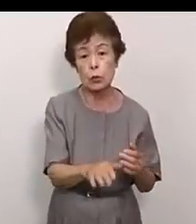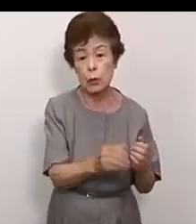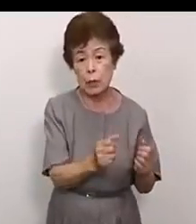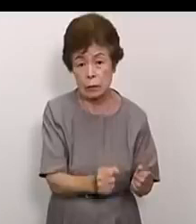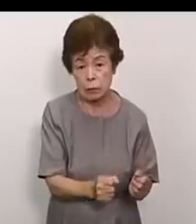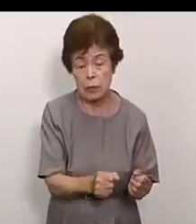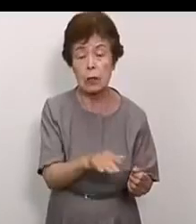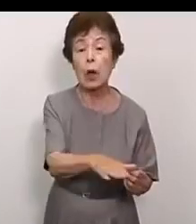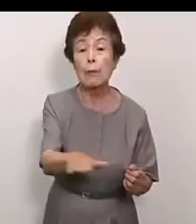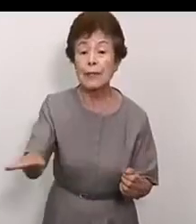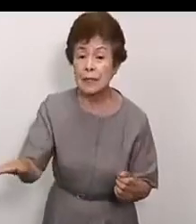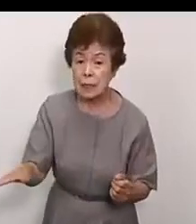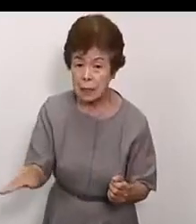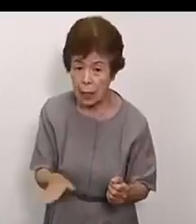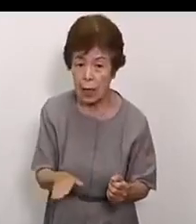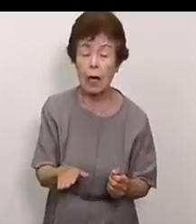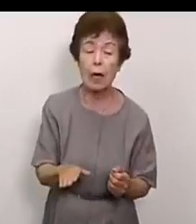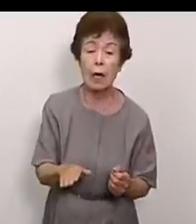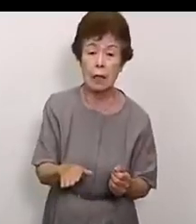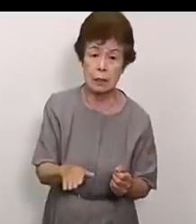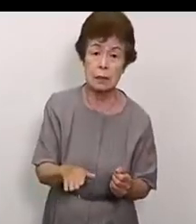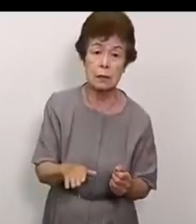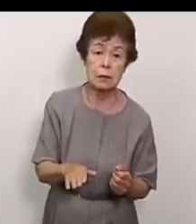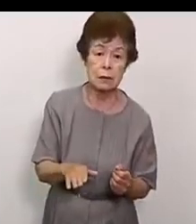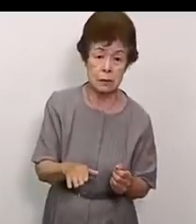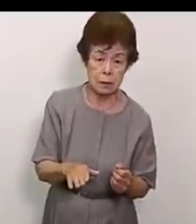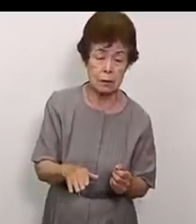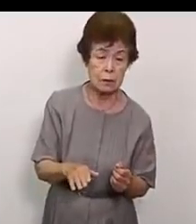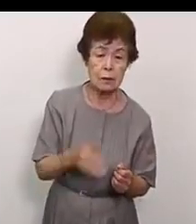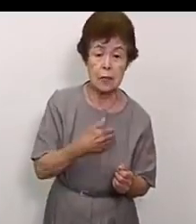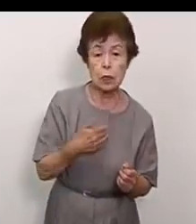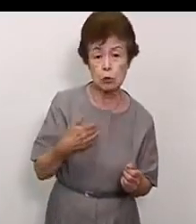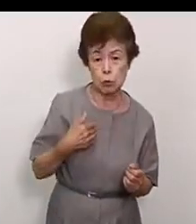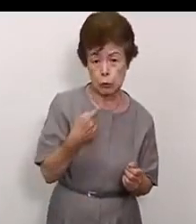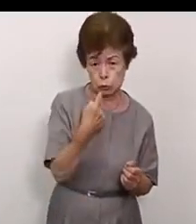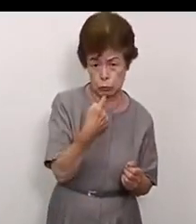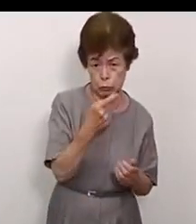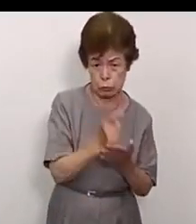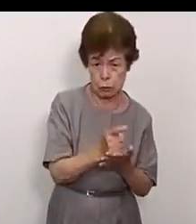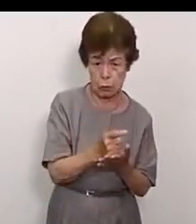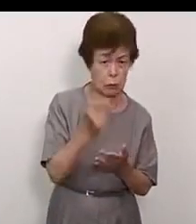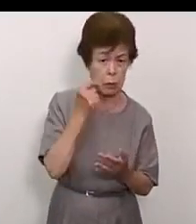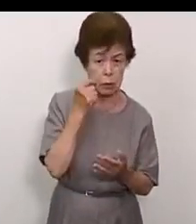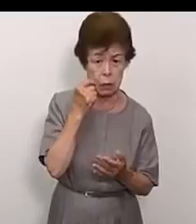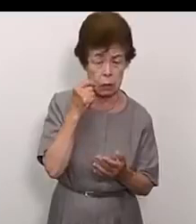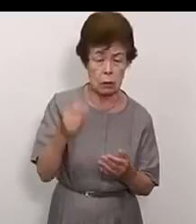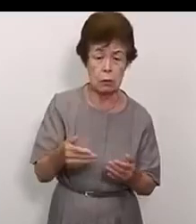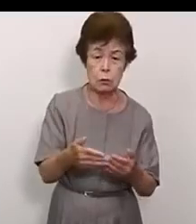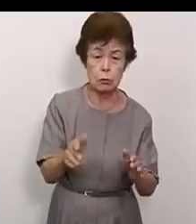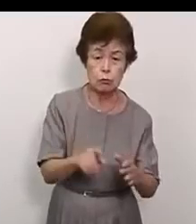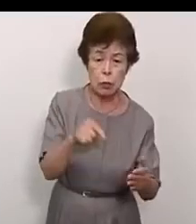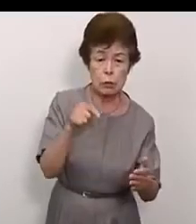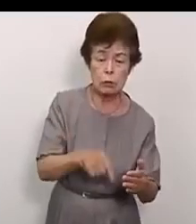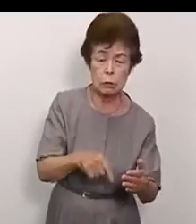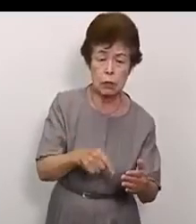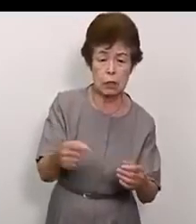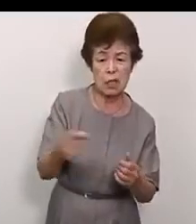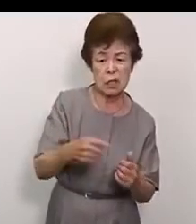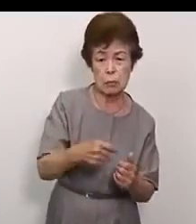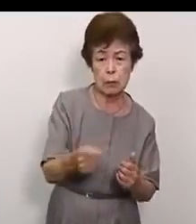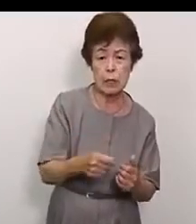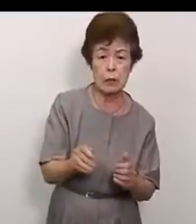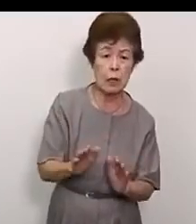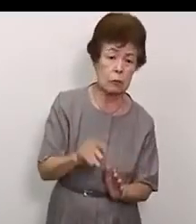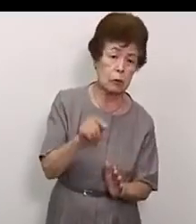ながこう、できているのに自分だけができないということで、クラスの中で、いじめにあったり、そういう現